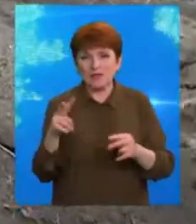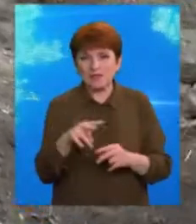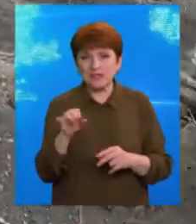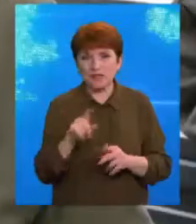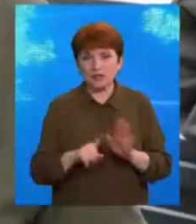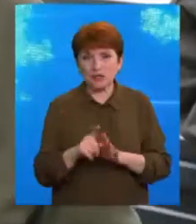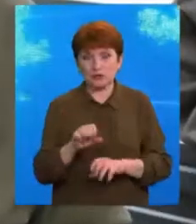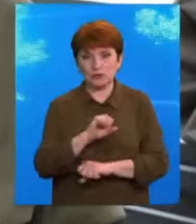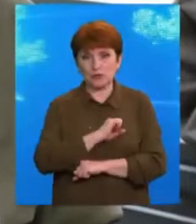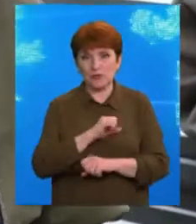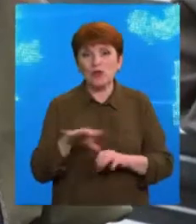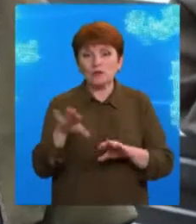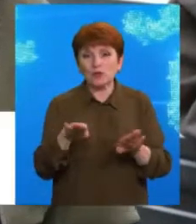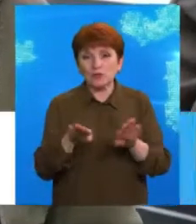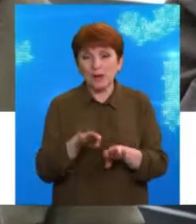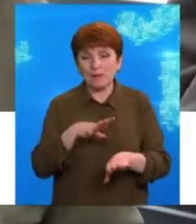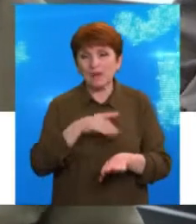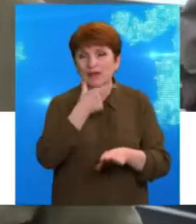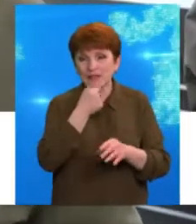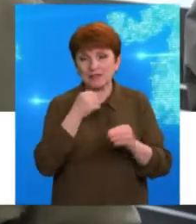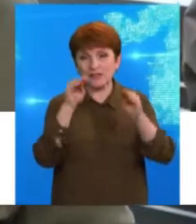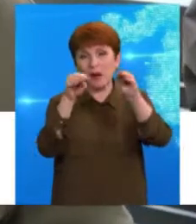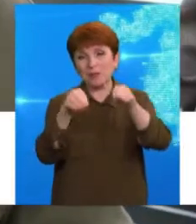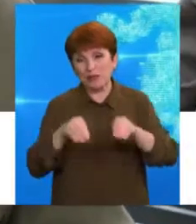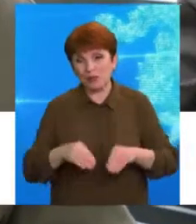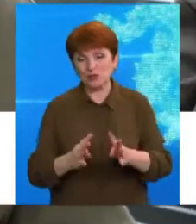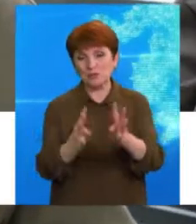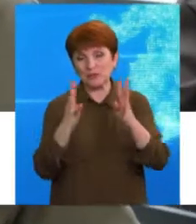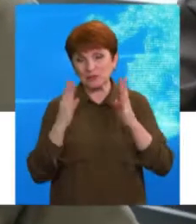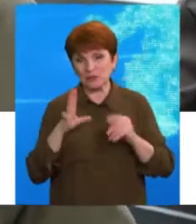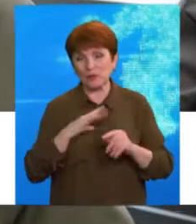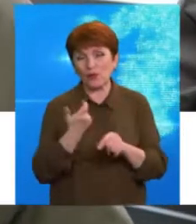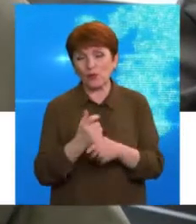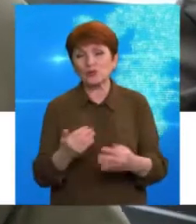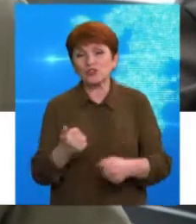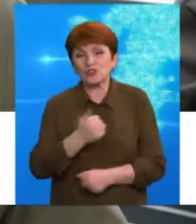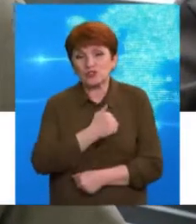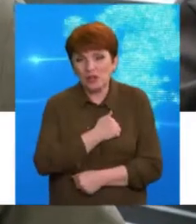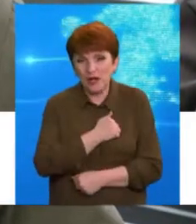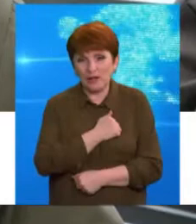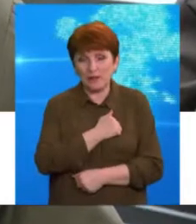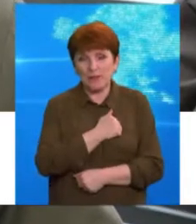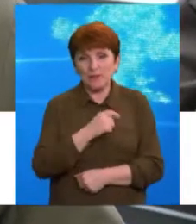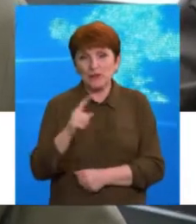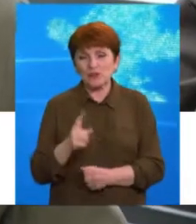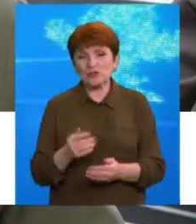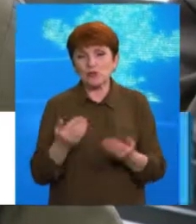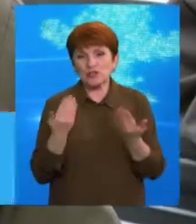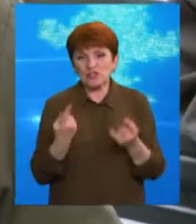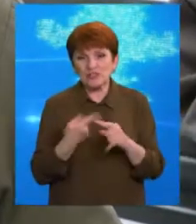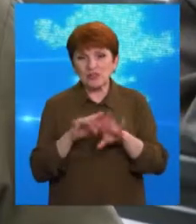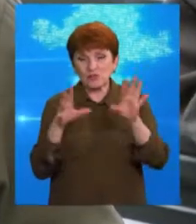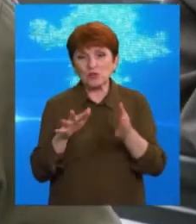стало ударом. Все так было красиво, облагорожено. И очень жаль, что сейчас вот это